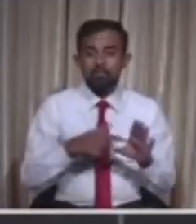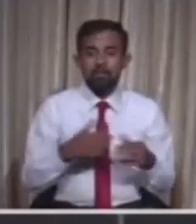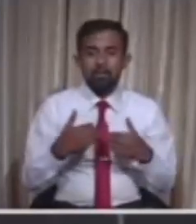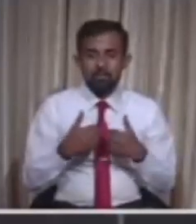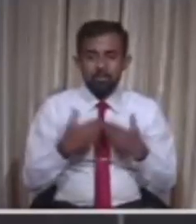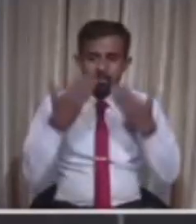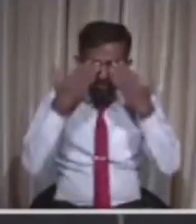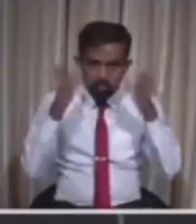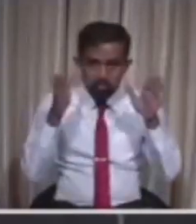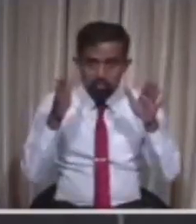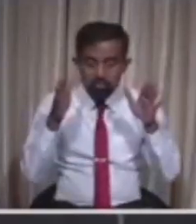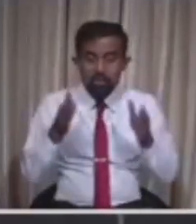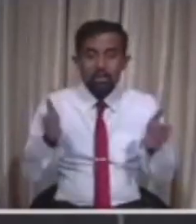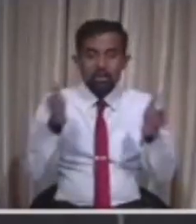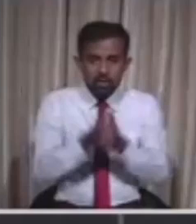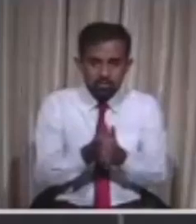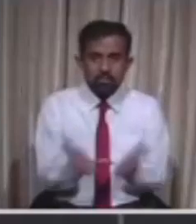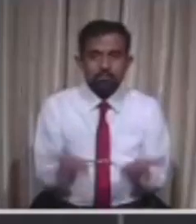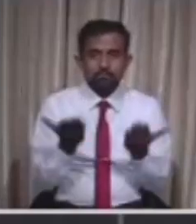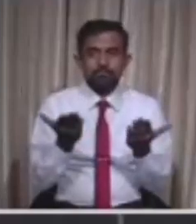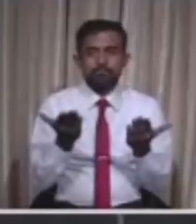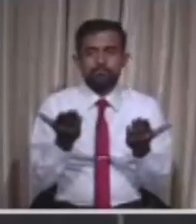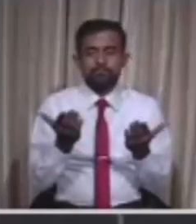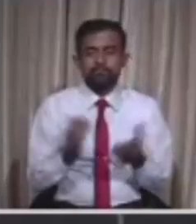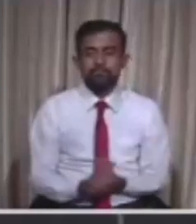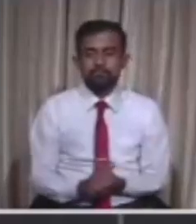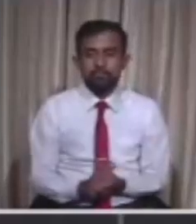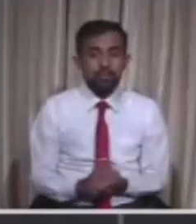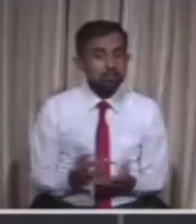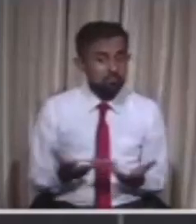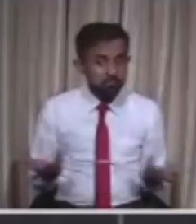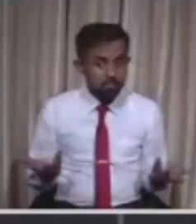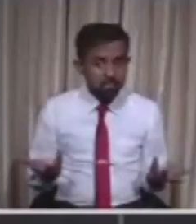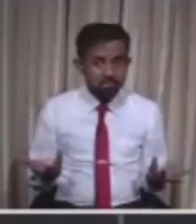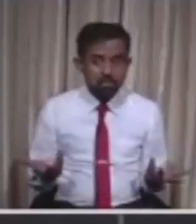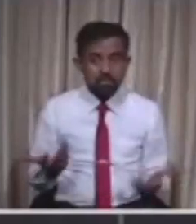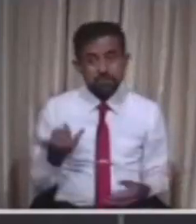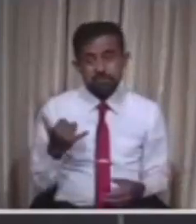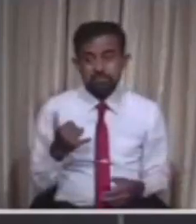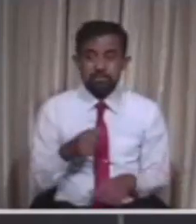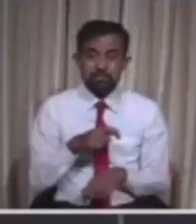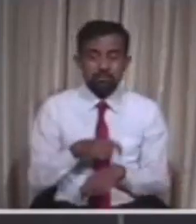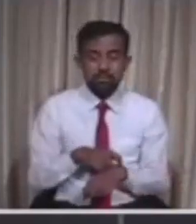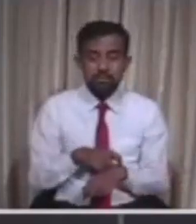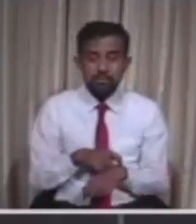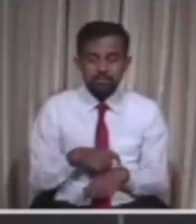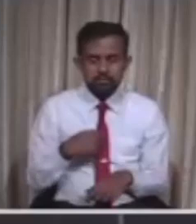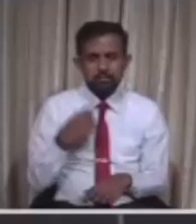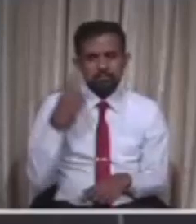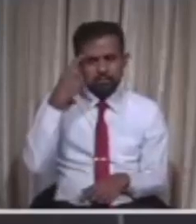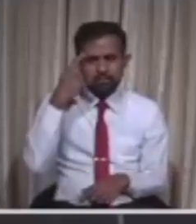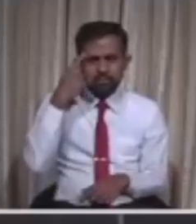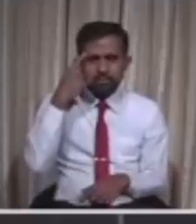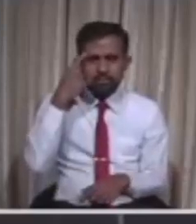අවංක ඒ එකතුව කරන්න එහෙම නැත්තම් වෙලාවකට ගරු කතානායකතුමනි මට හිතෙනවා